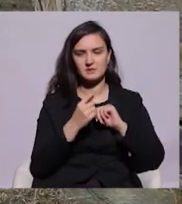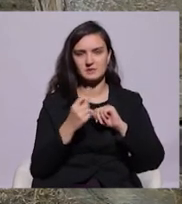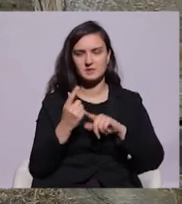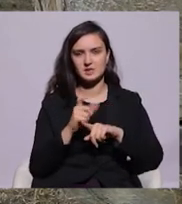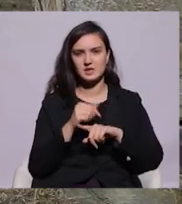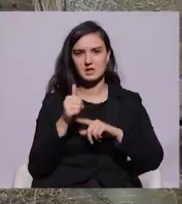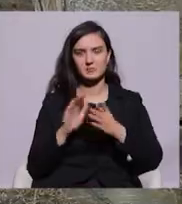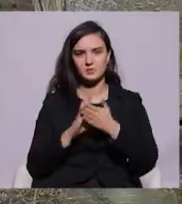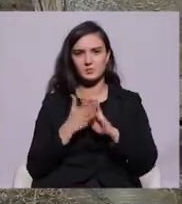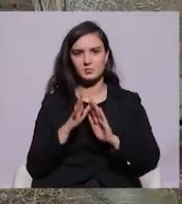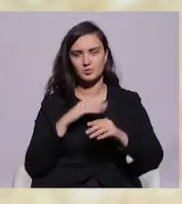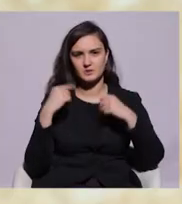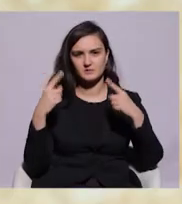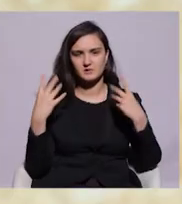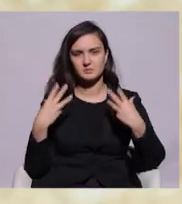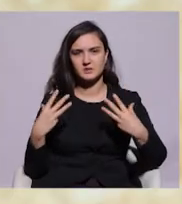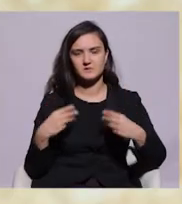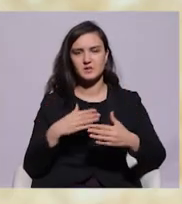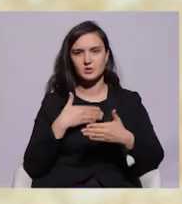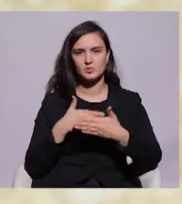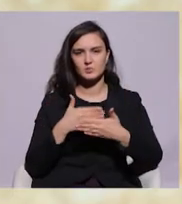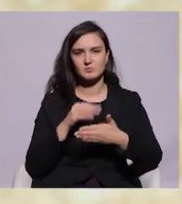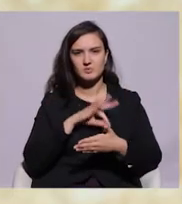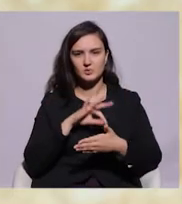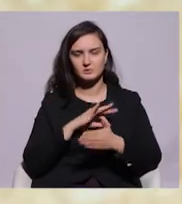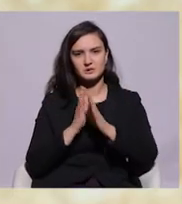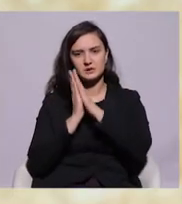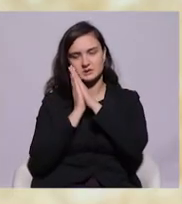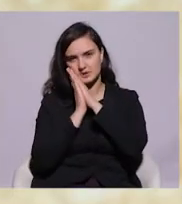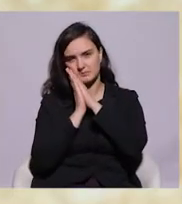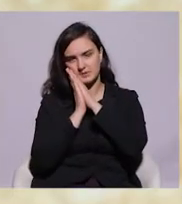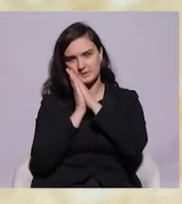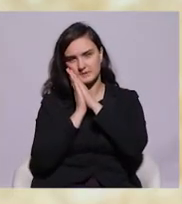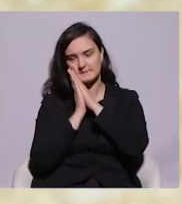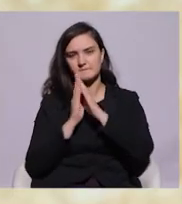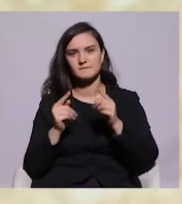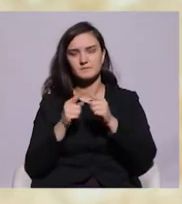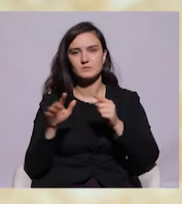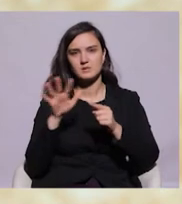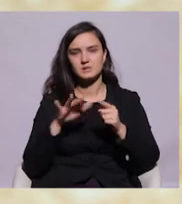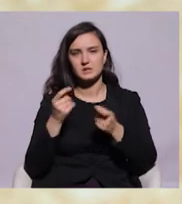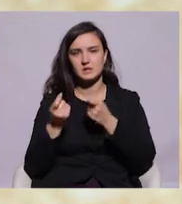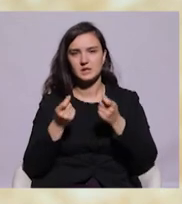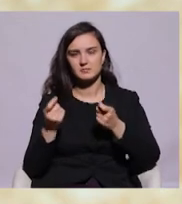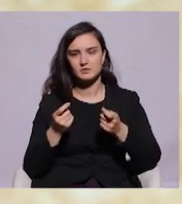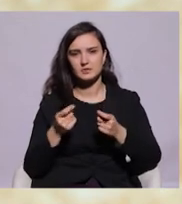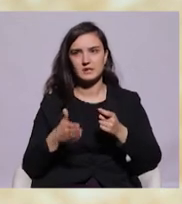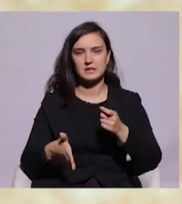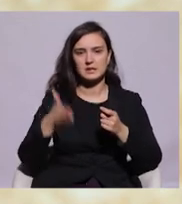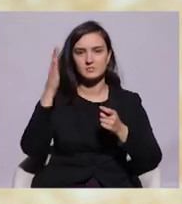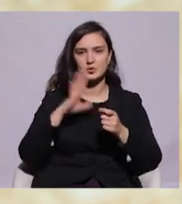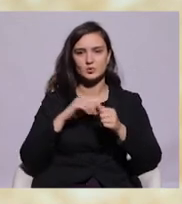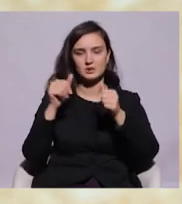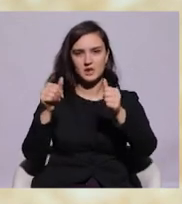დროს ერთ-ერთი ძალიან კარგი პირობა იყო. ცხვრის ბეწვს აქტიურად ხმარობდნენ საძინებელი ანუ კუთხის დეტალებში,